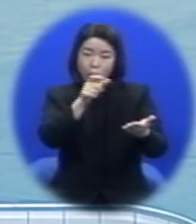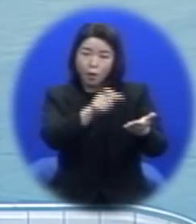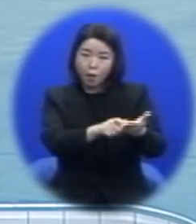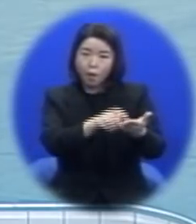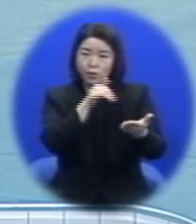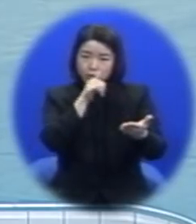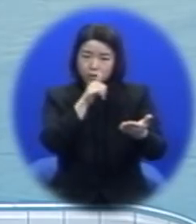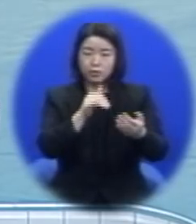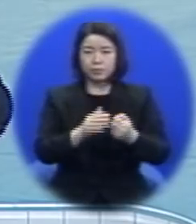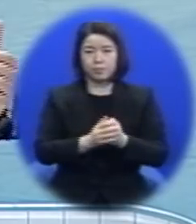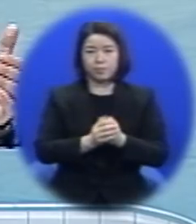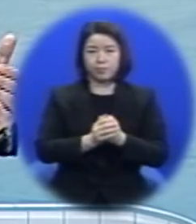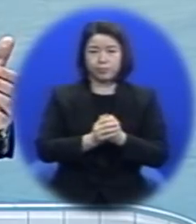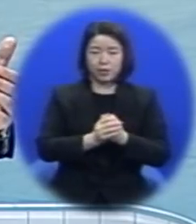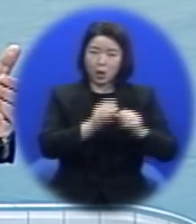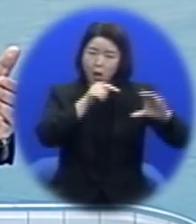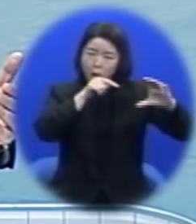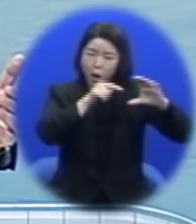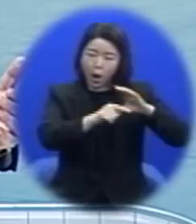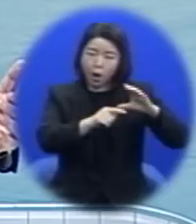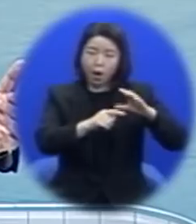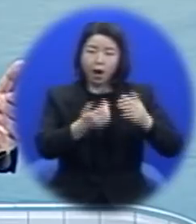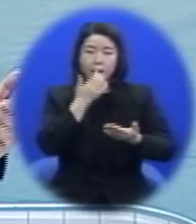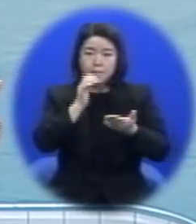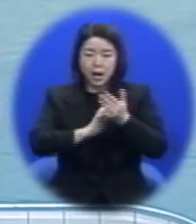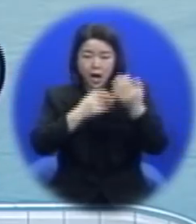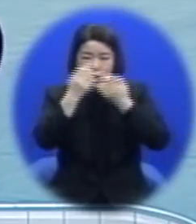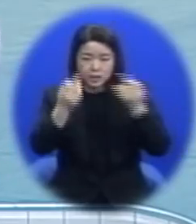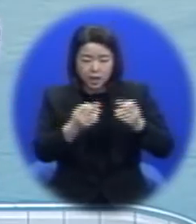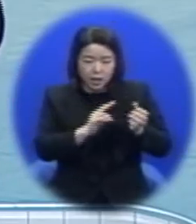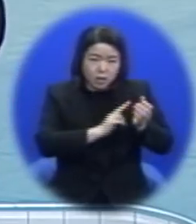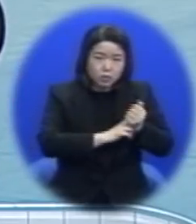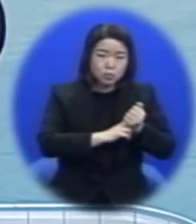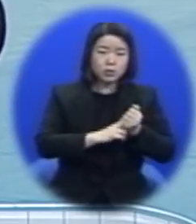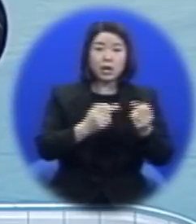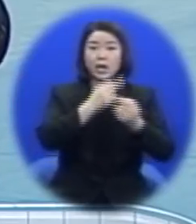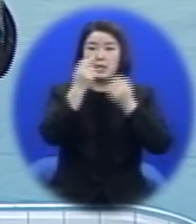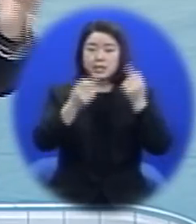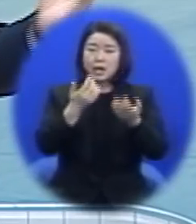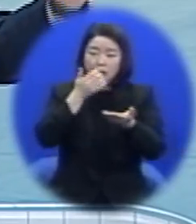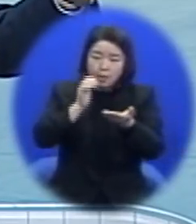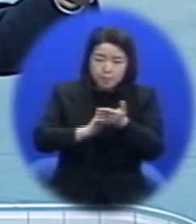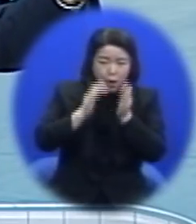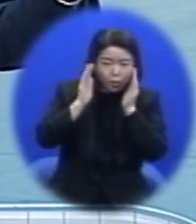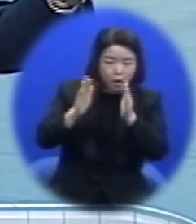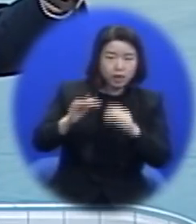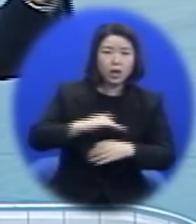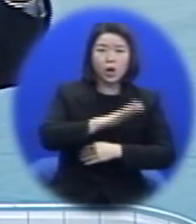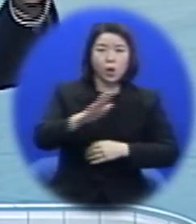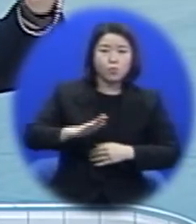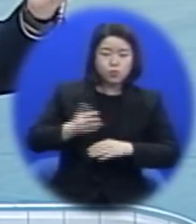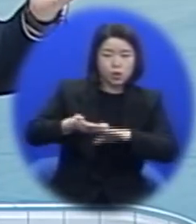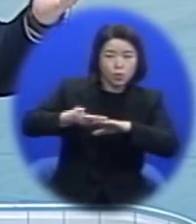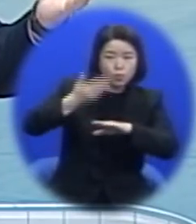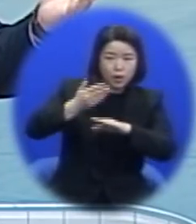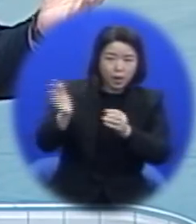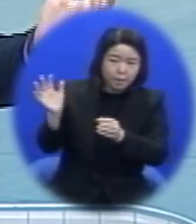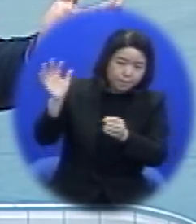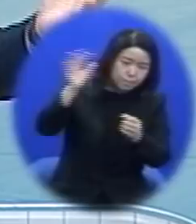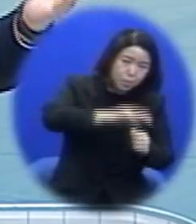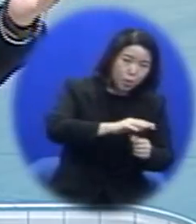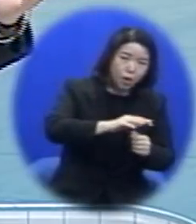있습니다. 동굴과 산의 바위들 틈에 숨어서 산과 바위를 향하여 우리 위에 무너져